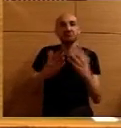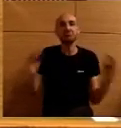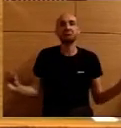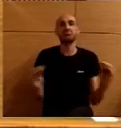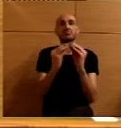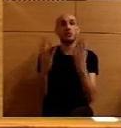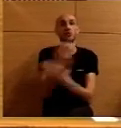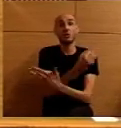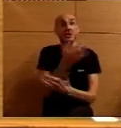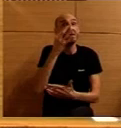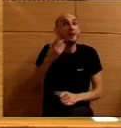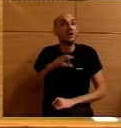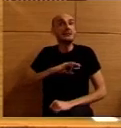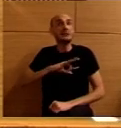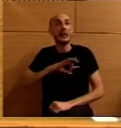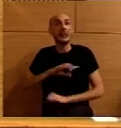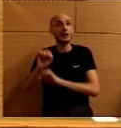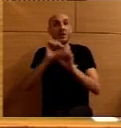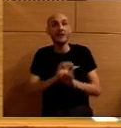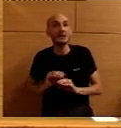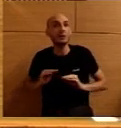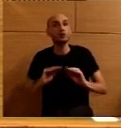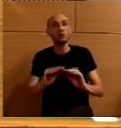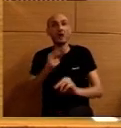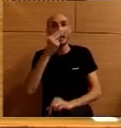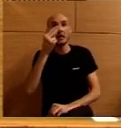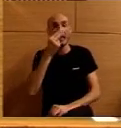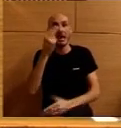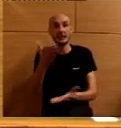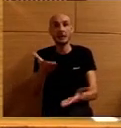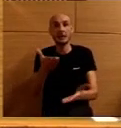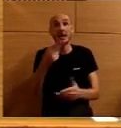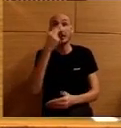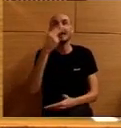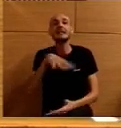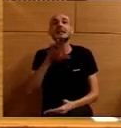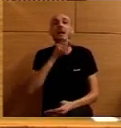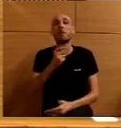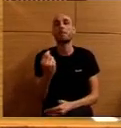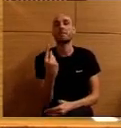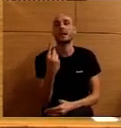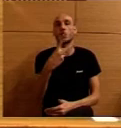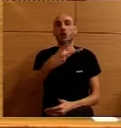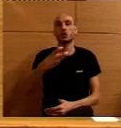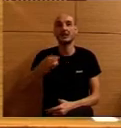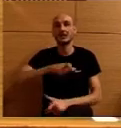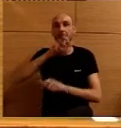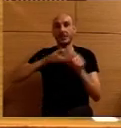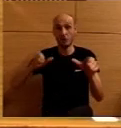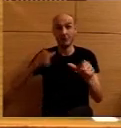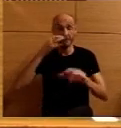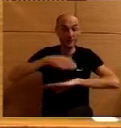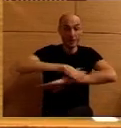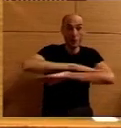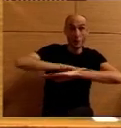entendrà que els sindicats defensen, evidentment, els interessos de 1.200 persones. Però el govern defensa els interessos de